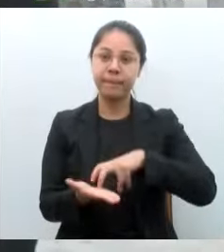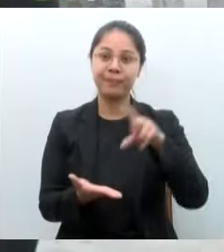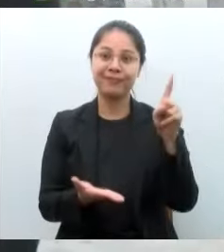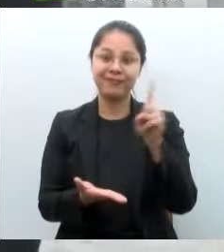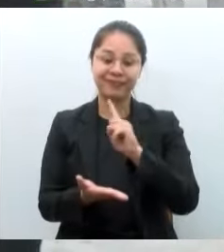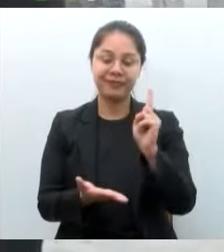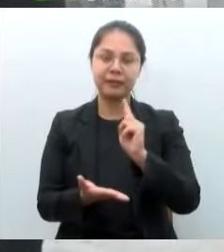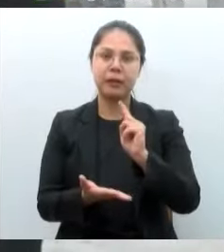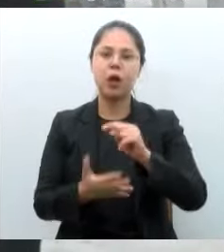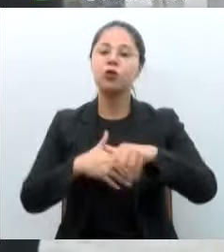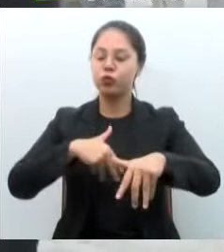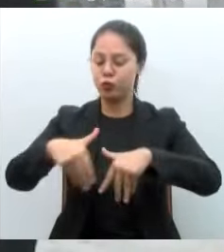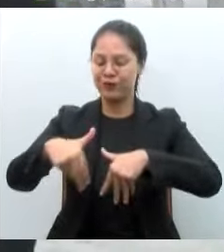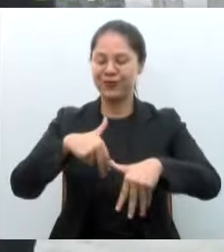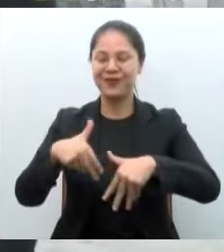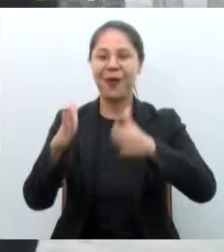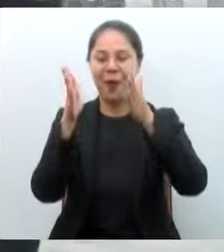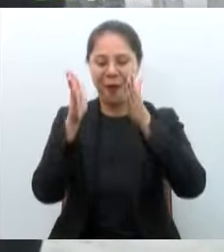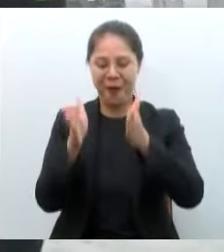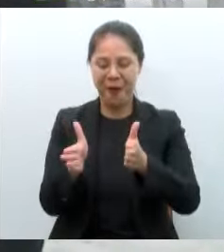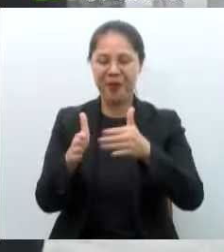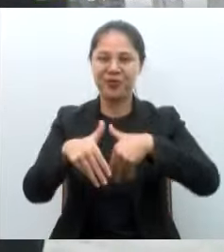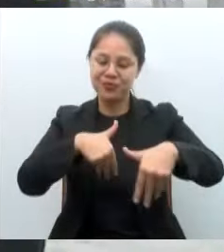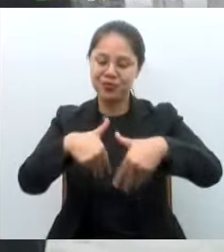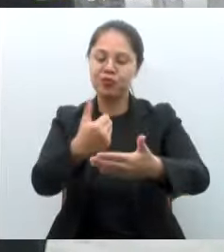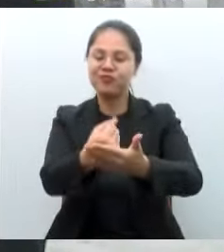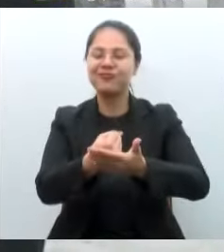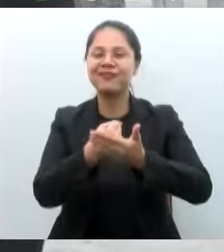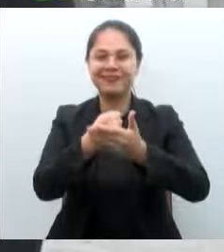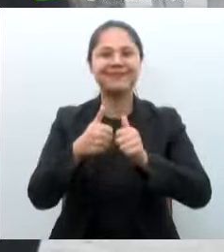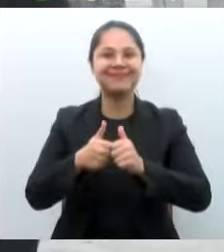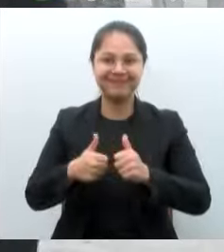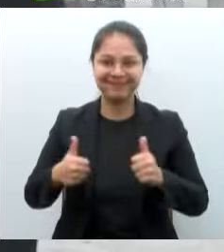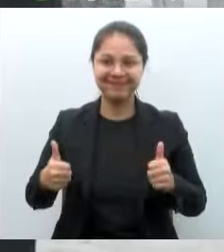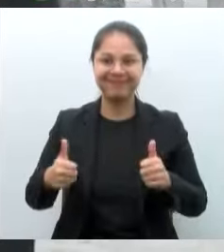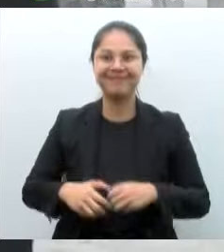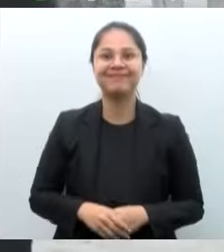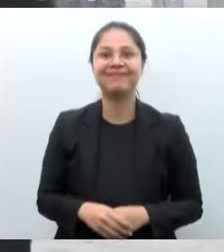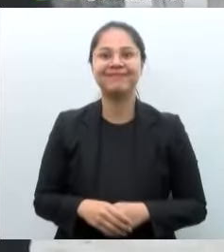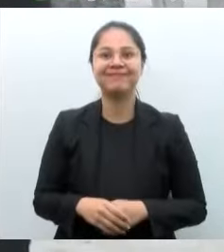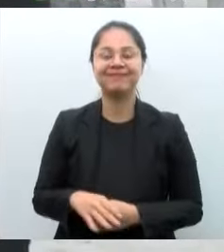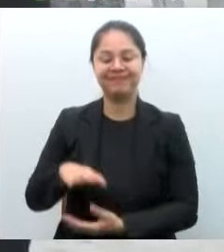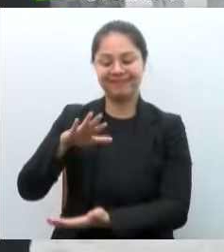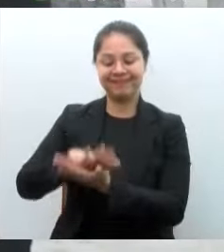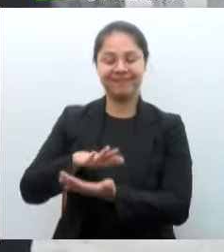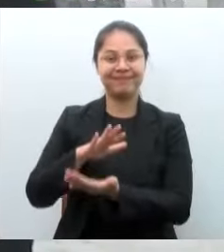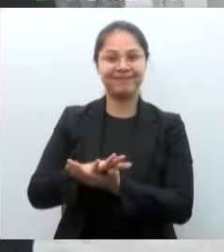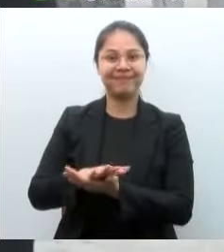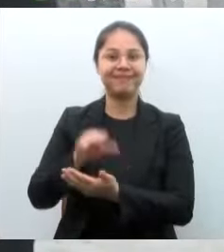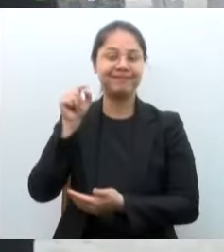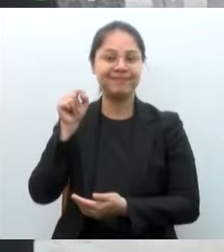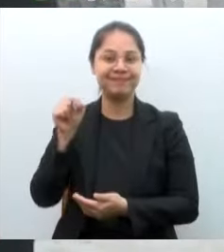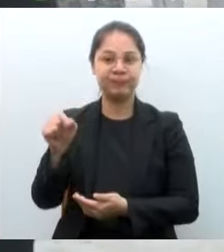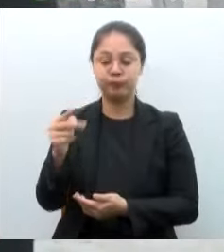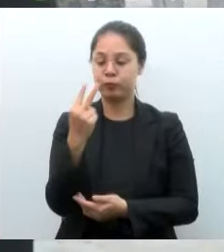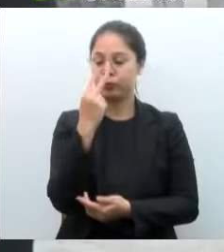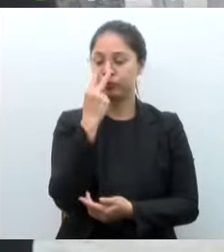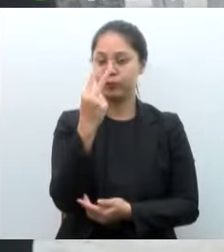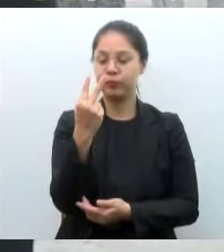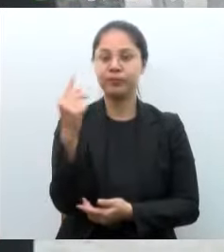านตลอดจนชุมชนให้ความร่วมมือเป็นอย่างยิ่งนะครับ ค่ะโรงเรียนรุ่งเรืองวิทยาสิ่งที่เราจะได้พบ